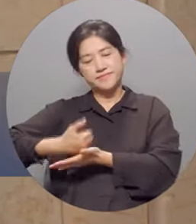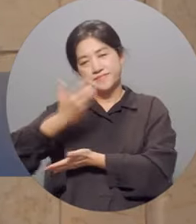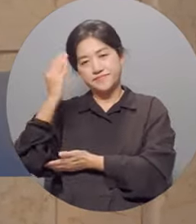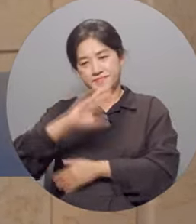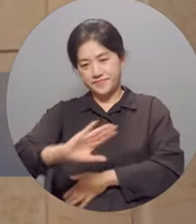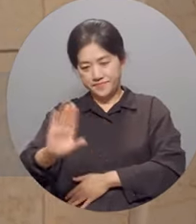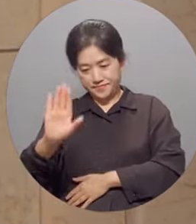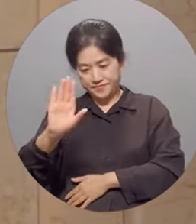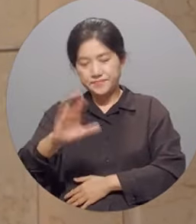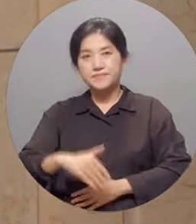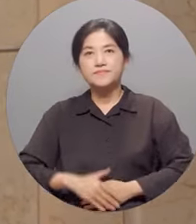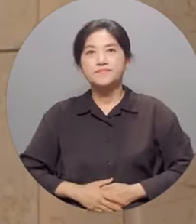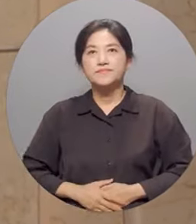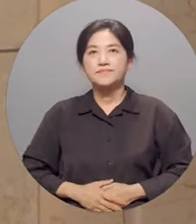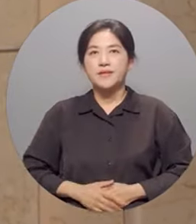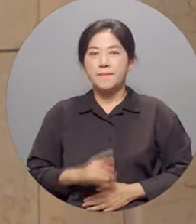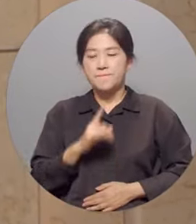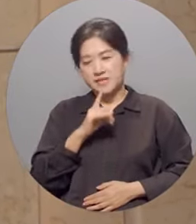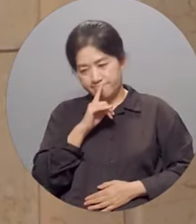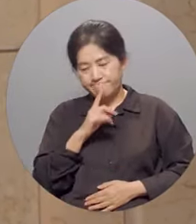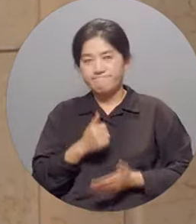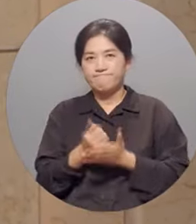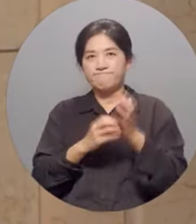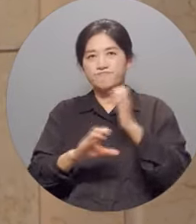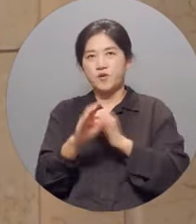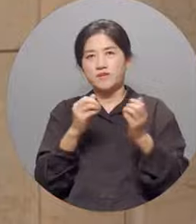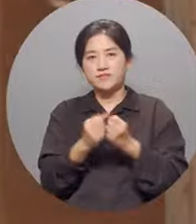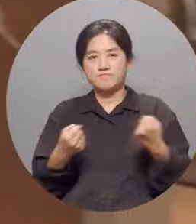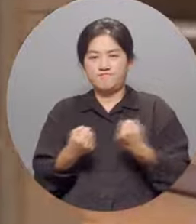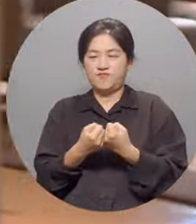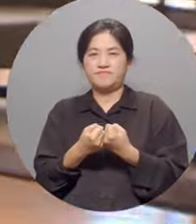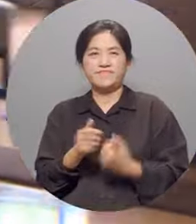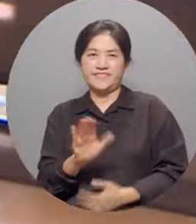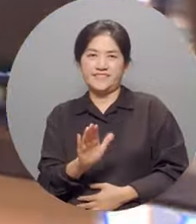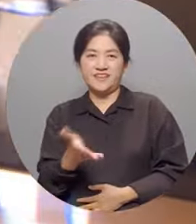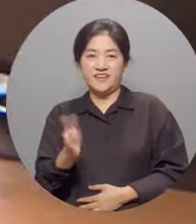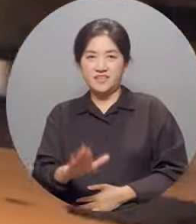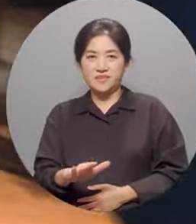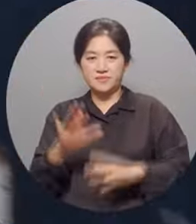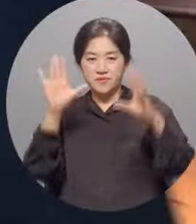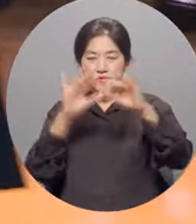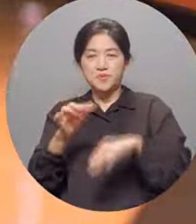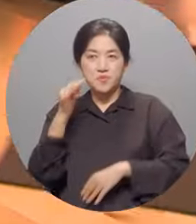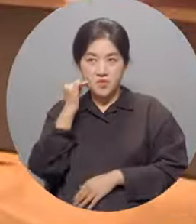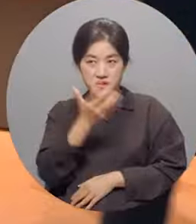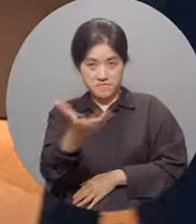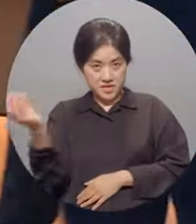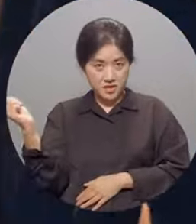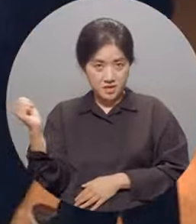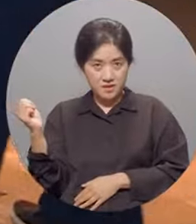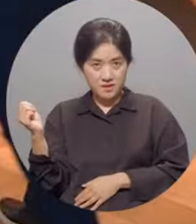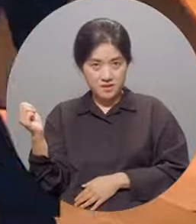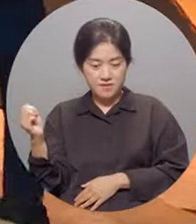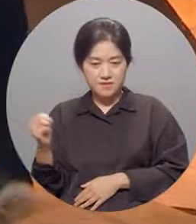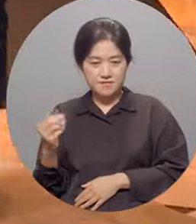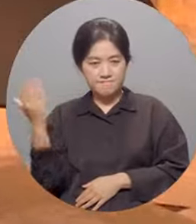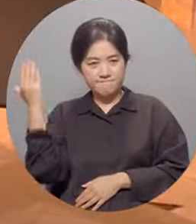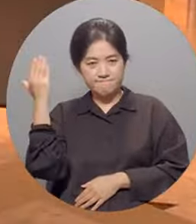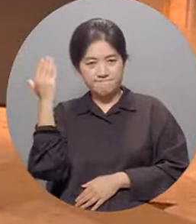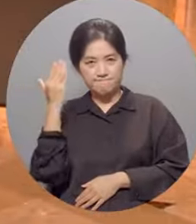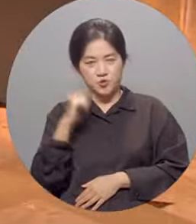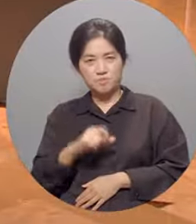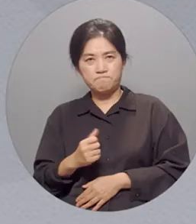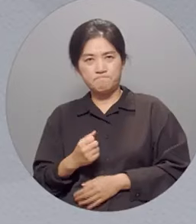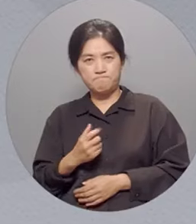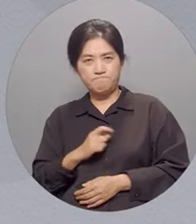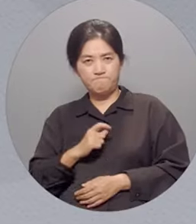언급하지는 않겠습니다. 말을 아끼며 더 이상의 충돌을 자제했지만 공감 못한 분들이 많다며 개운하지 않은 뒤끝을